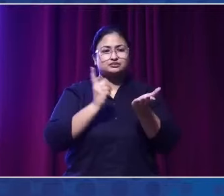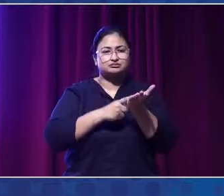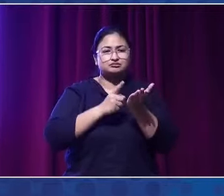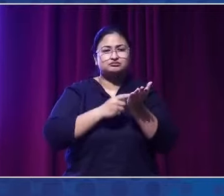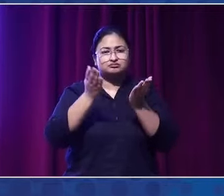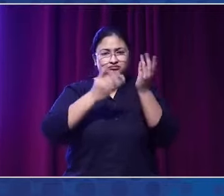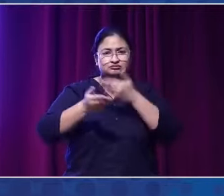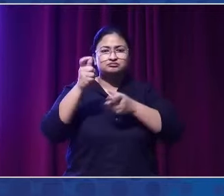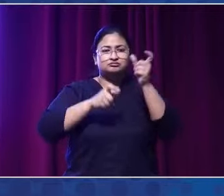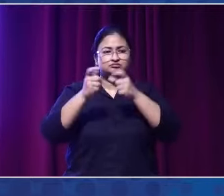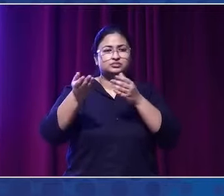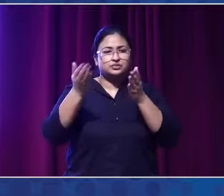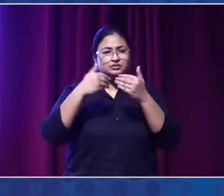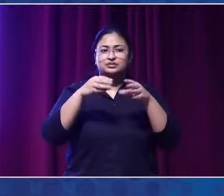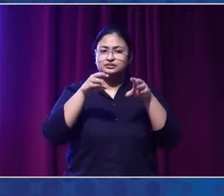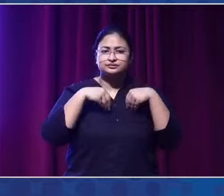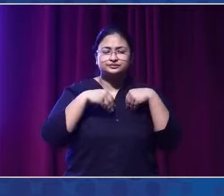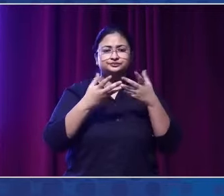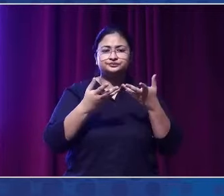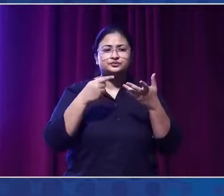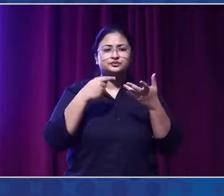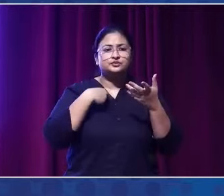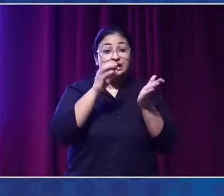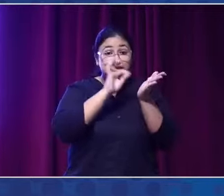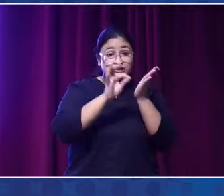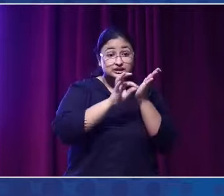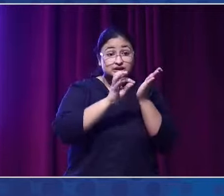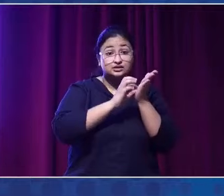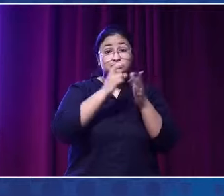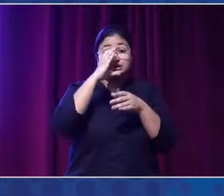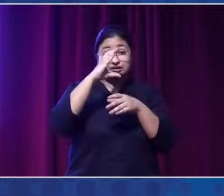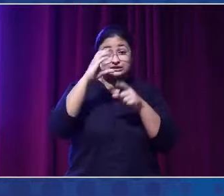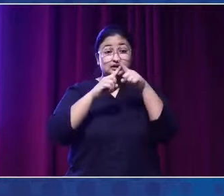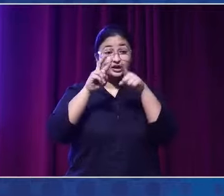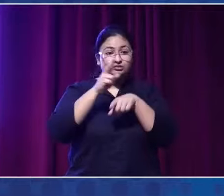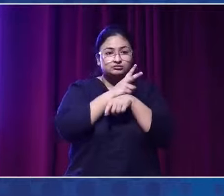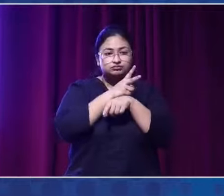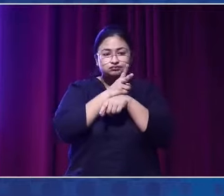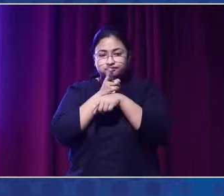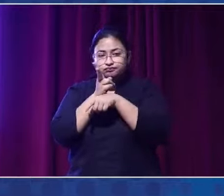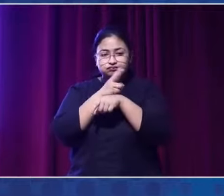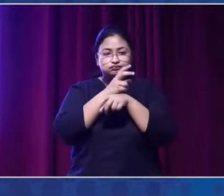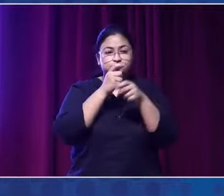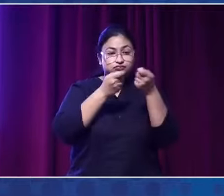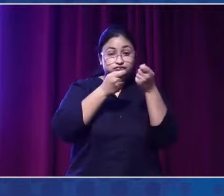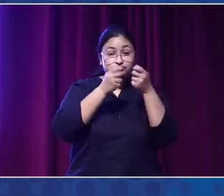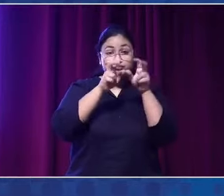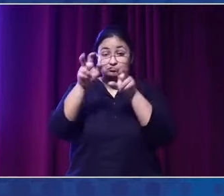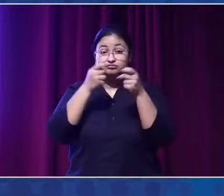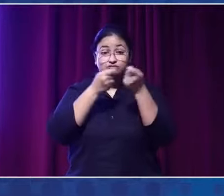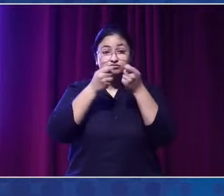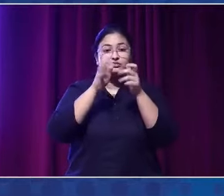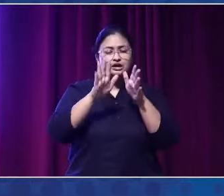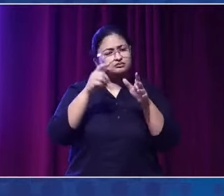लिया। उनका कहना था कि लिखित में कि सीसीटीवी मॉनिटर मूवमेंट होना चाहिए कंट्रोल यूनिट्स का, डन, होगा, होता